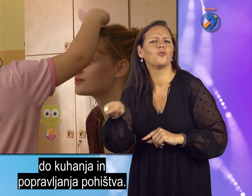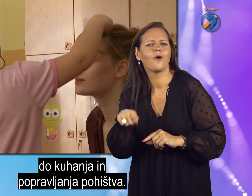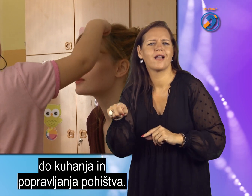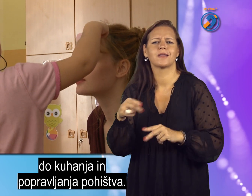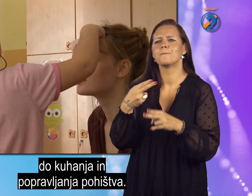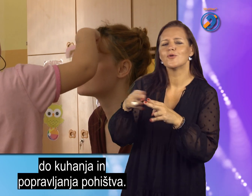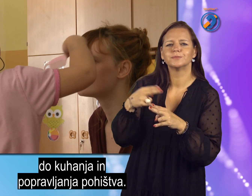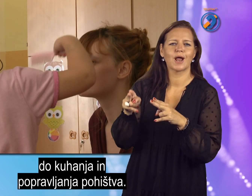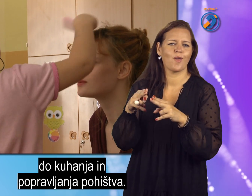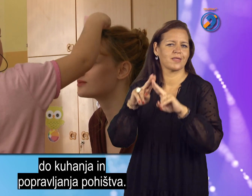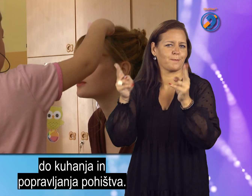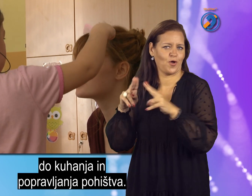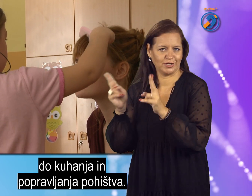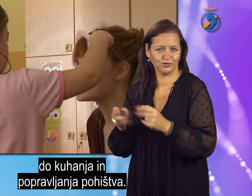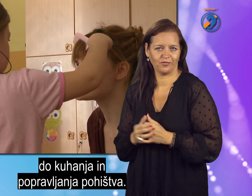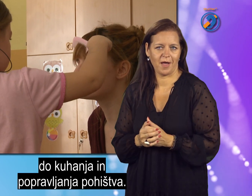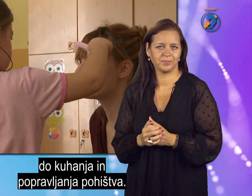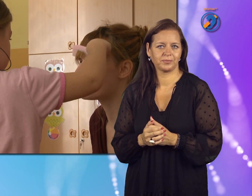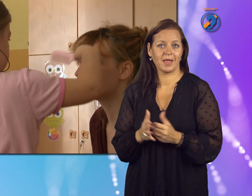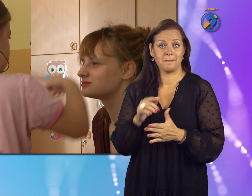in popravljanja pohištva.